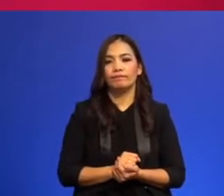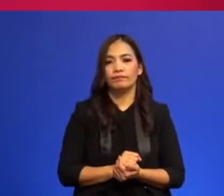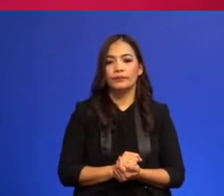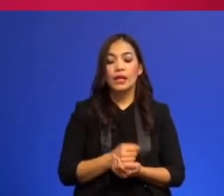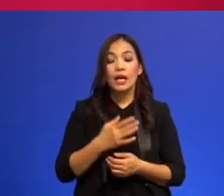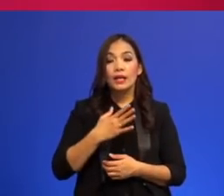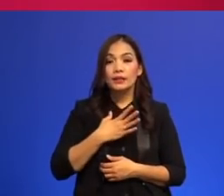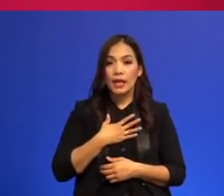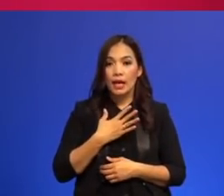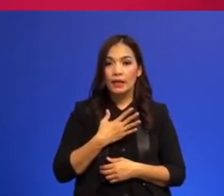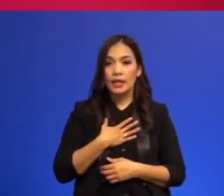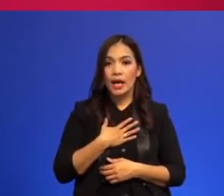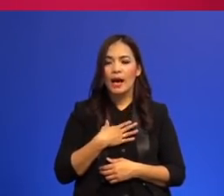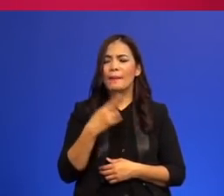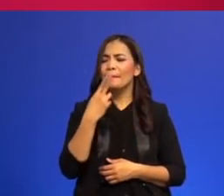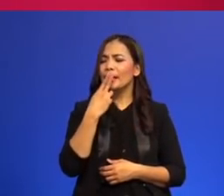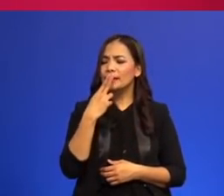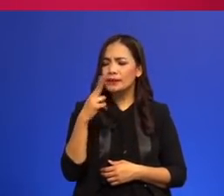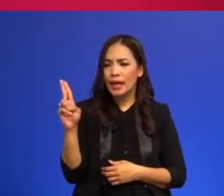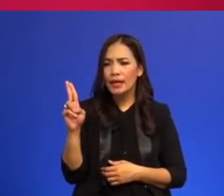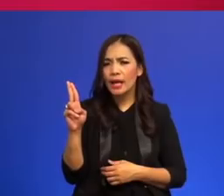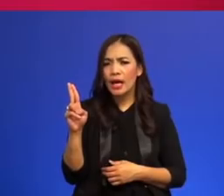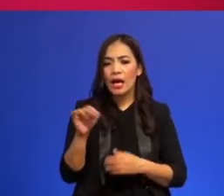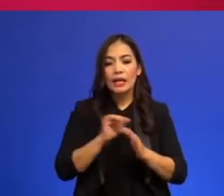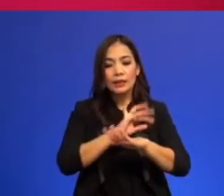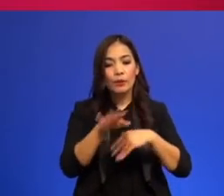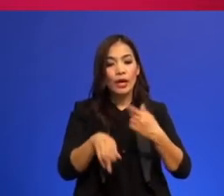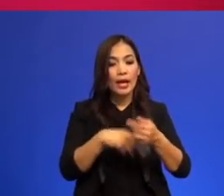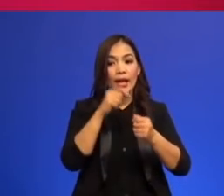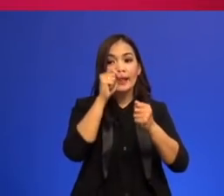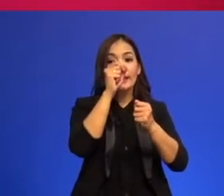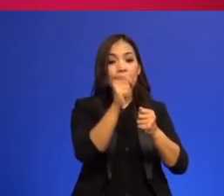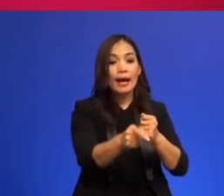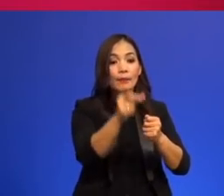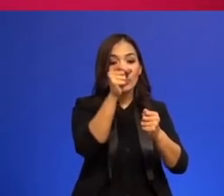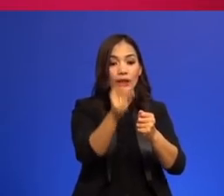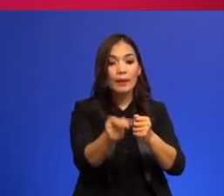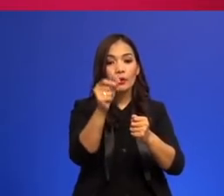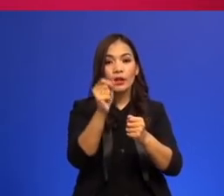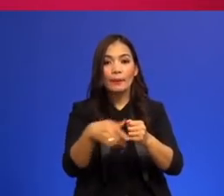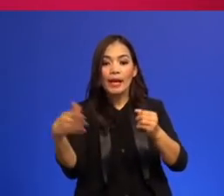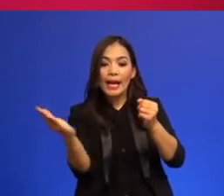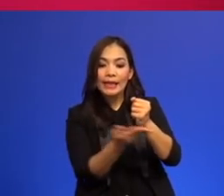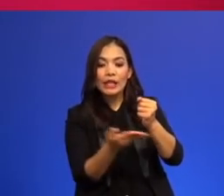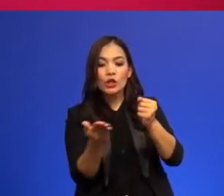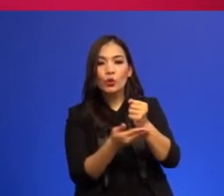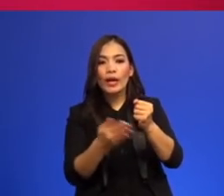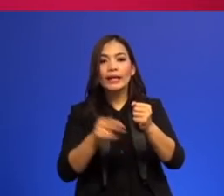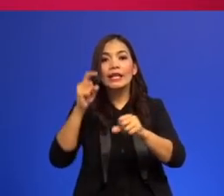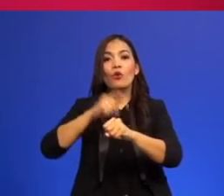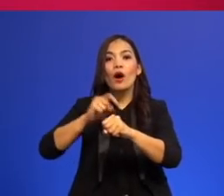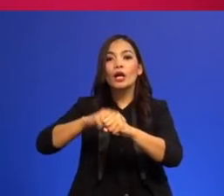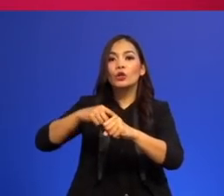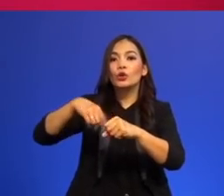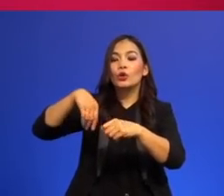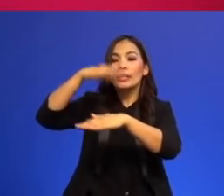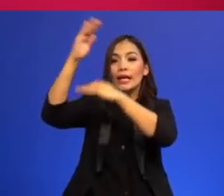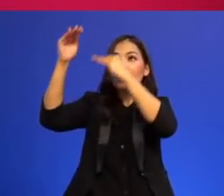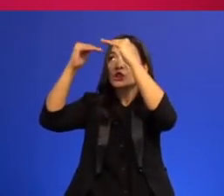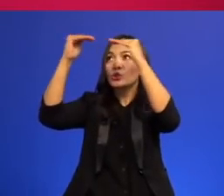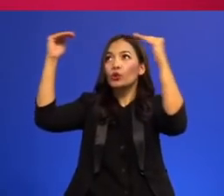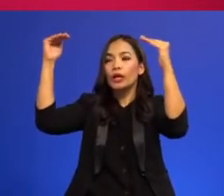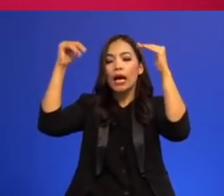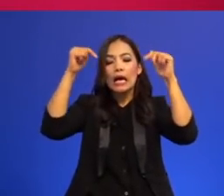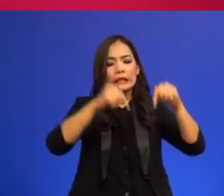Dan saya percaya banget bahwa apa yang kita tabur itu kita tuai di kekekalan. Enggak usah menuai di